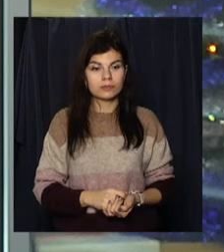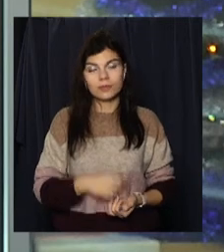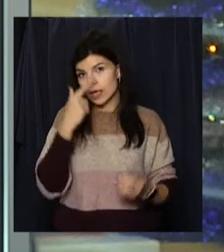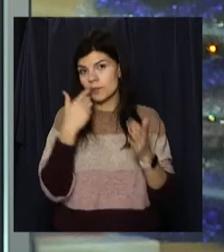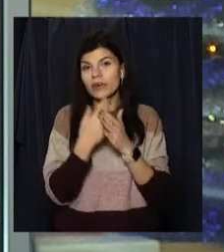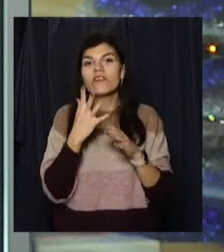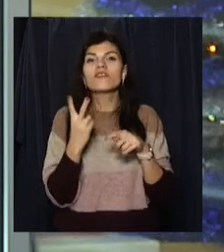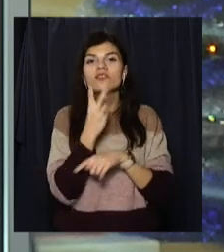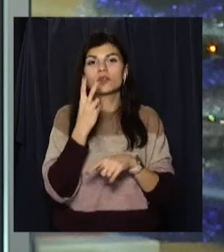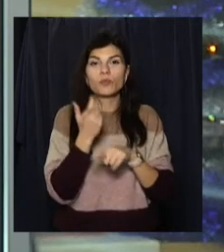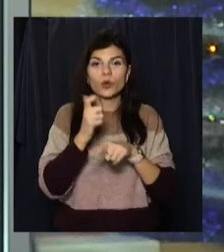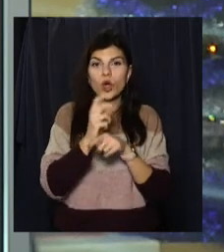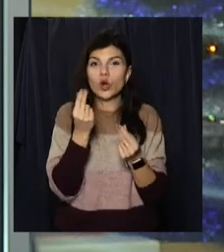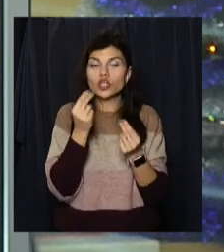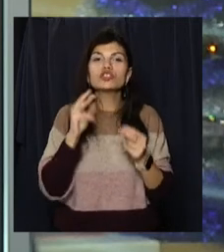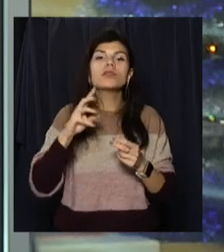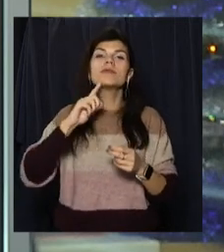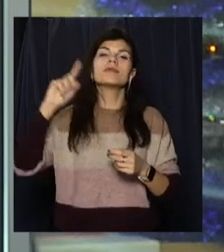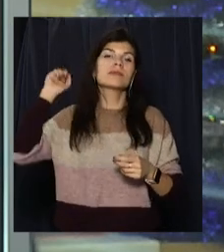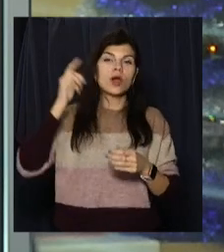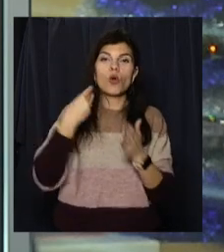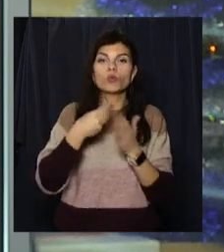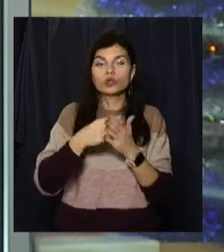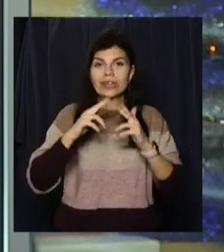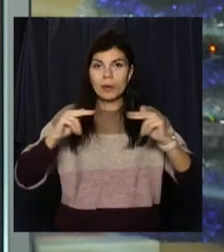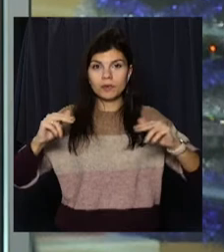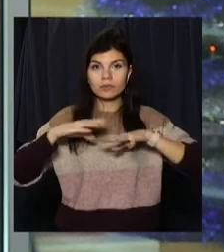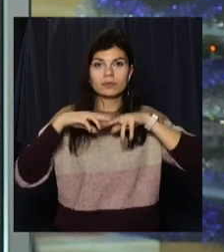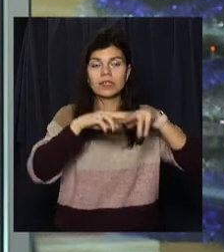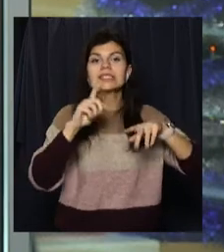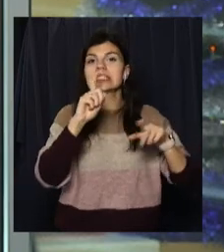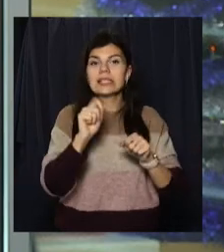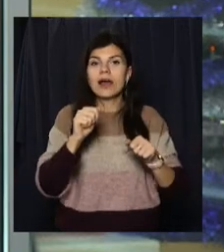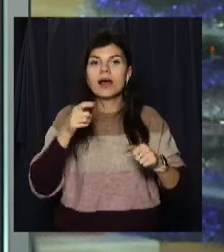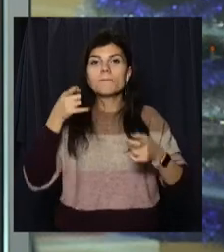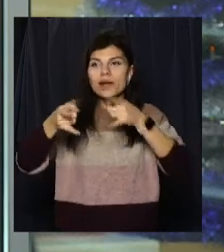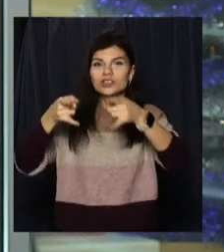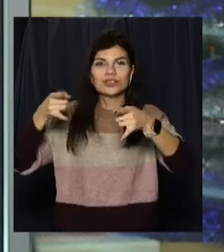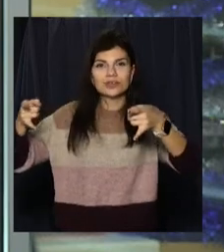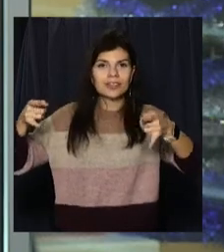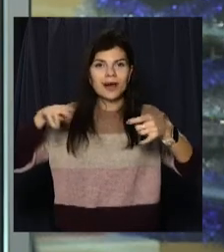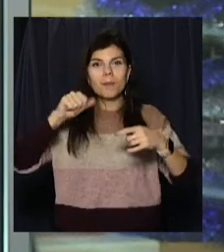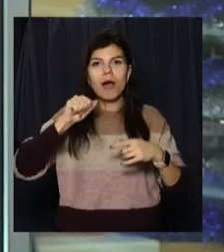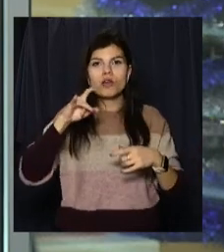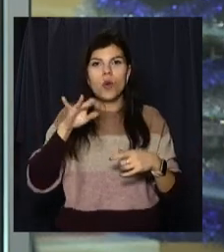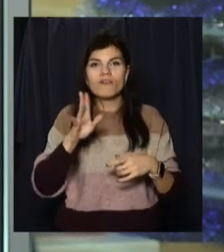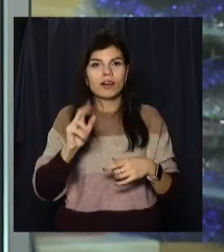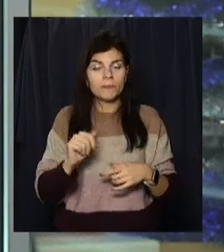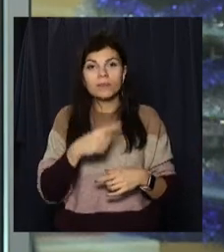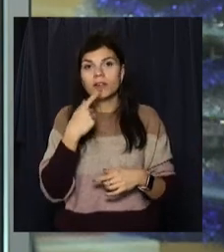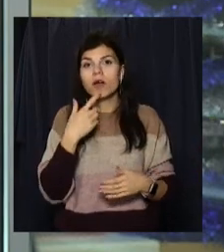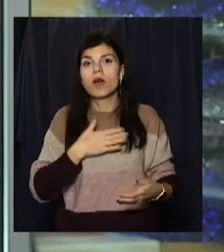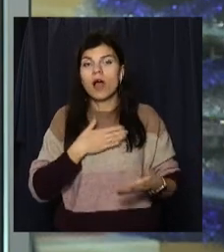Майже вдвічі більше грошей, ніж торік, надійшло до бюджету Дніпра за паркування. У 2021-му, кажуть у мерії,